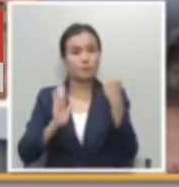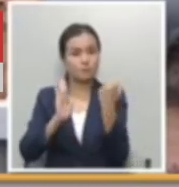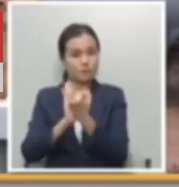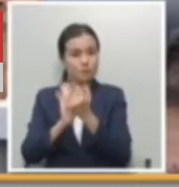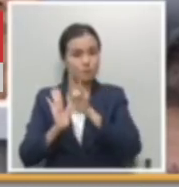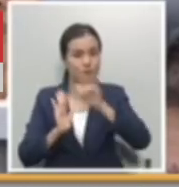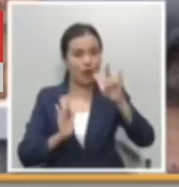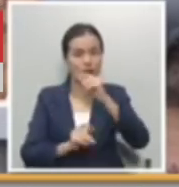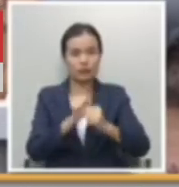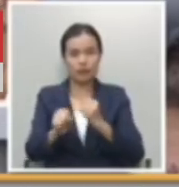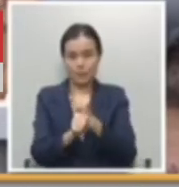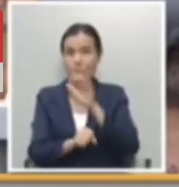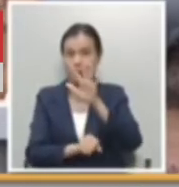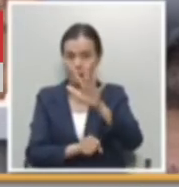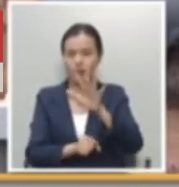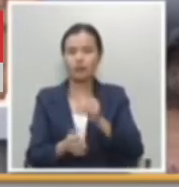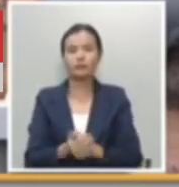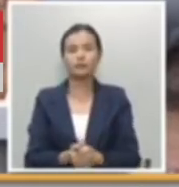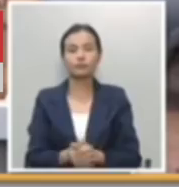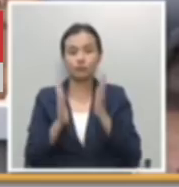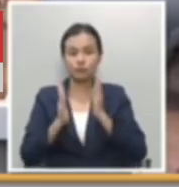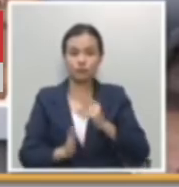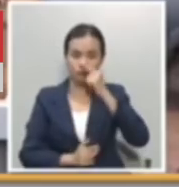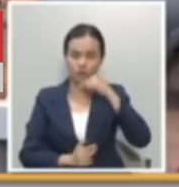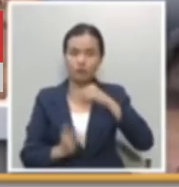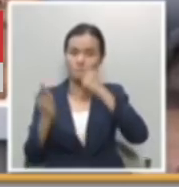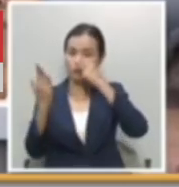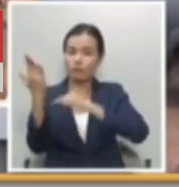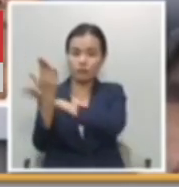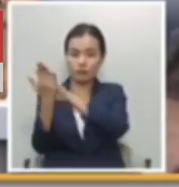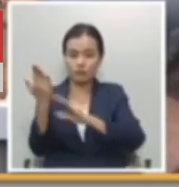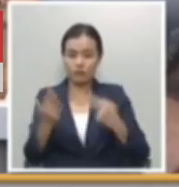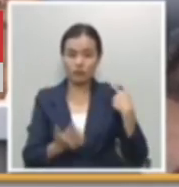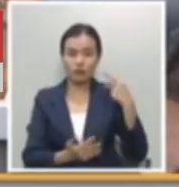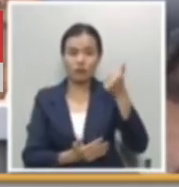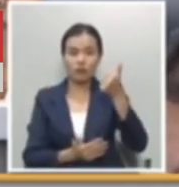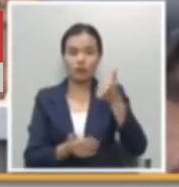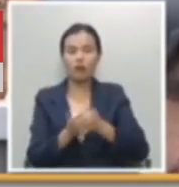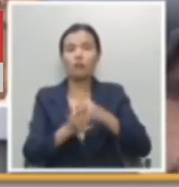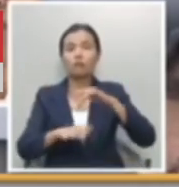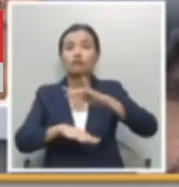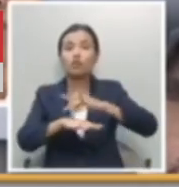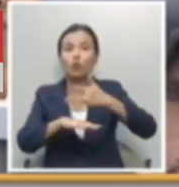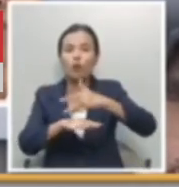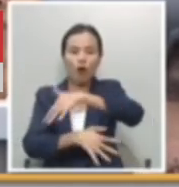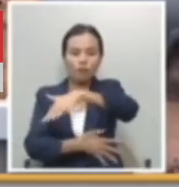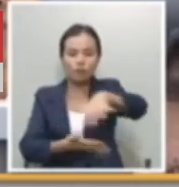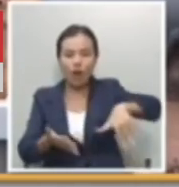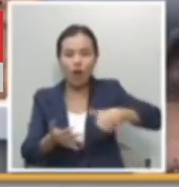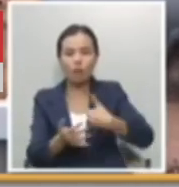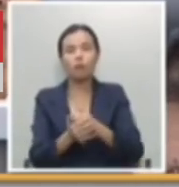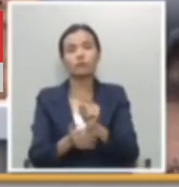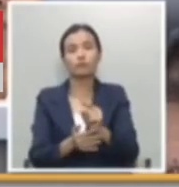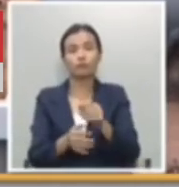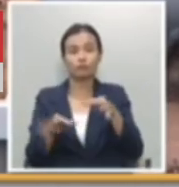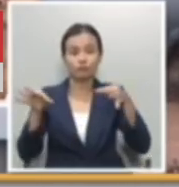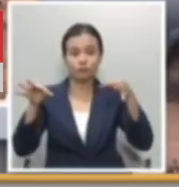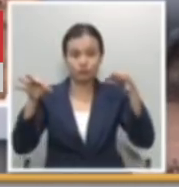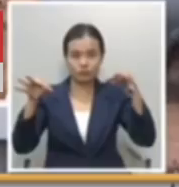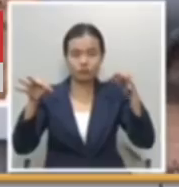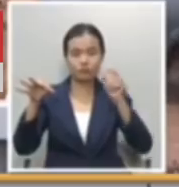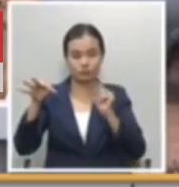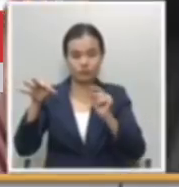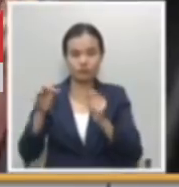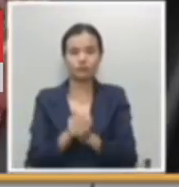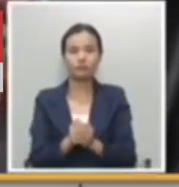ปีแต่สิ่งที่คนไทยทั้งประเทศได้รับคืออะไรครับท่านทำลายสิ่งแวดล้อมท่านดูนะครับแผ่นนี้